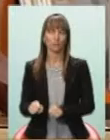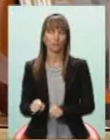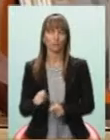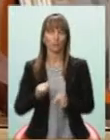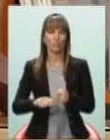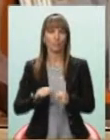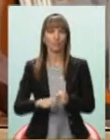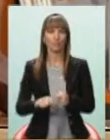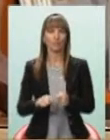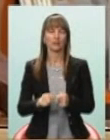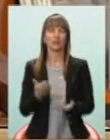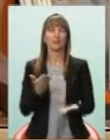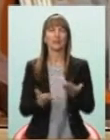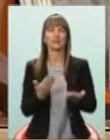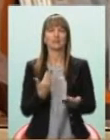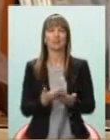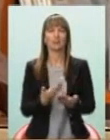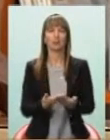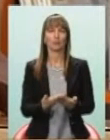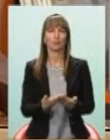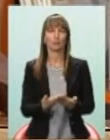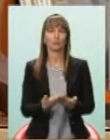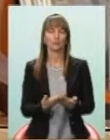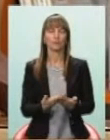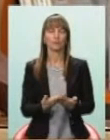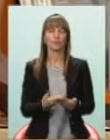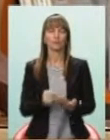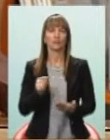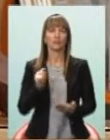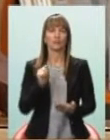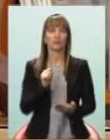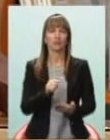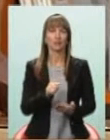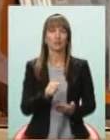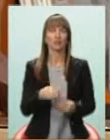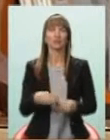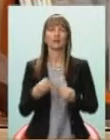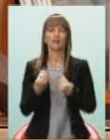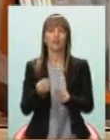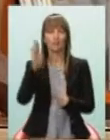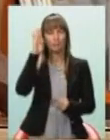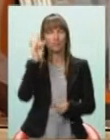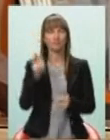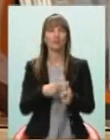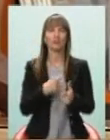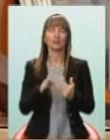Кажи. Якщо, наприклад, ты дал мальчику или девочке